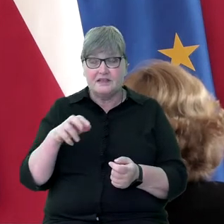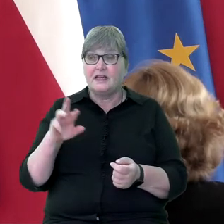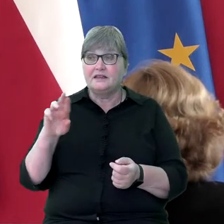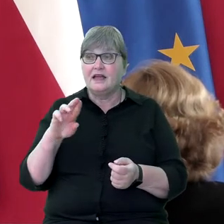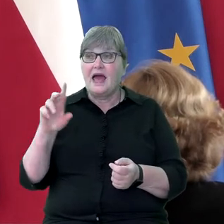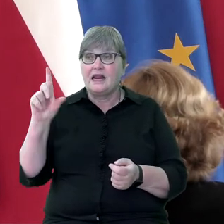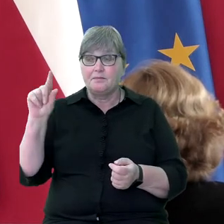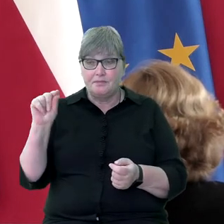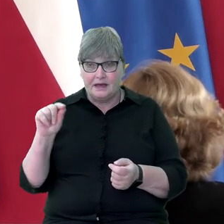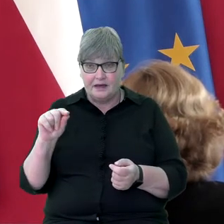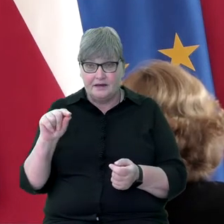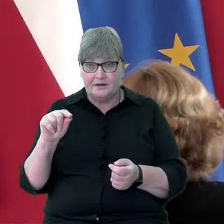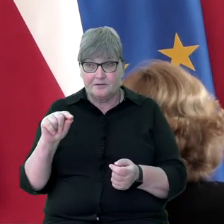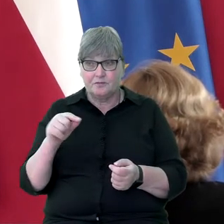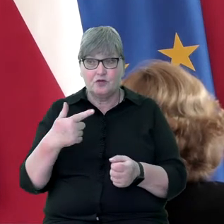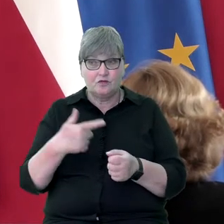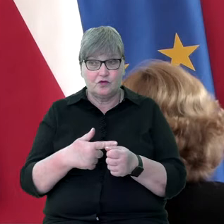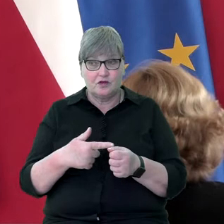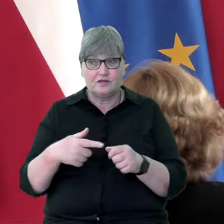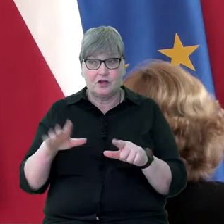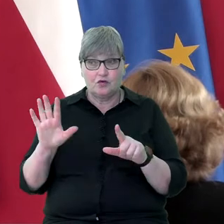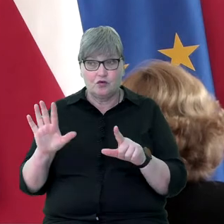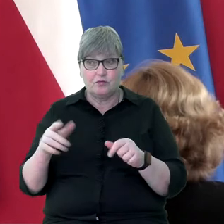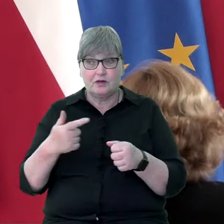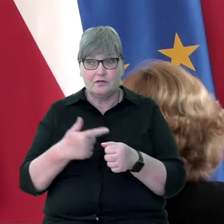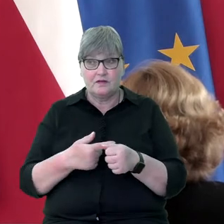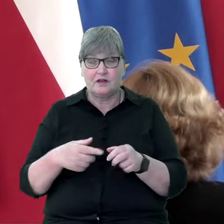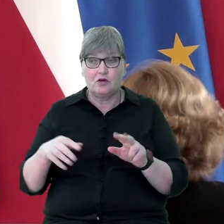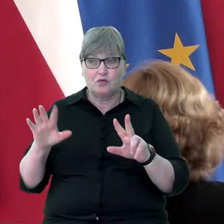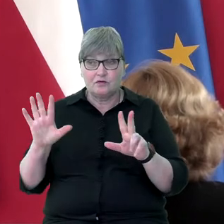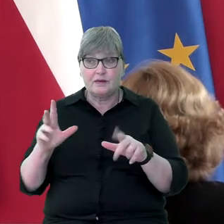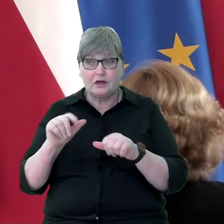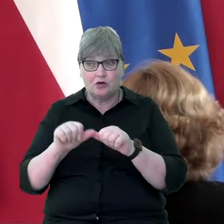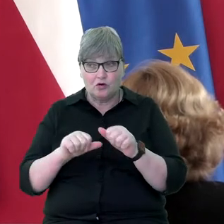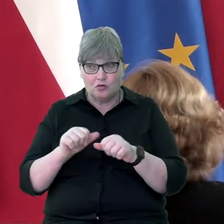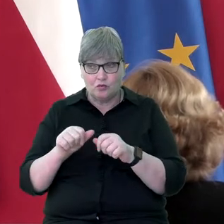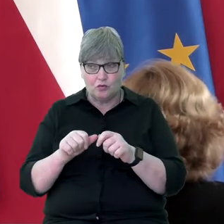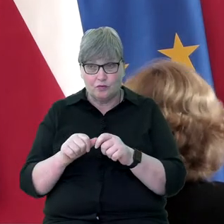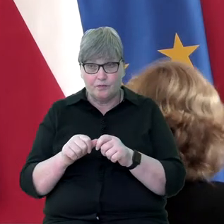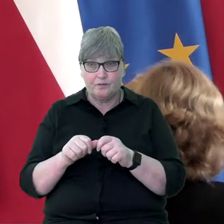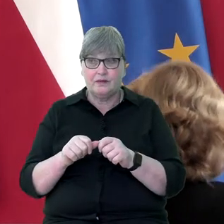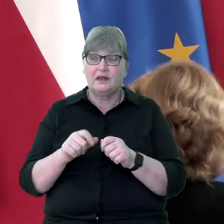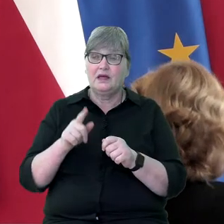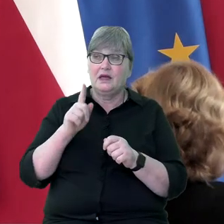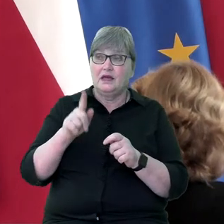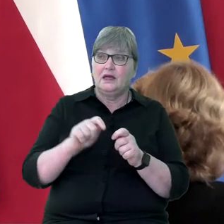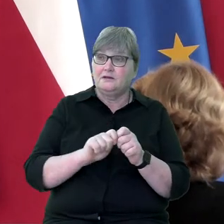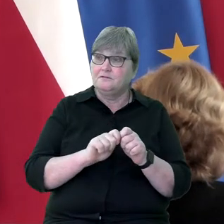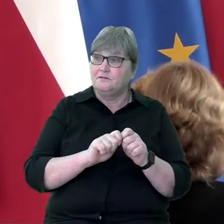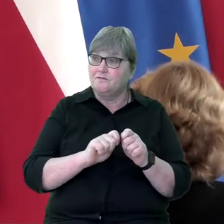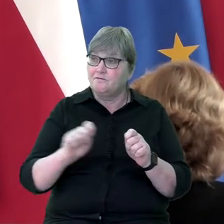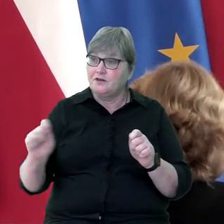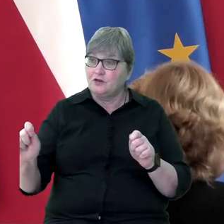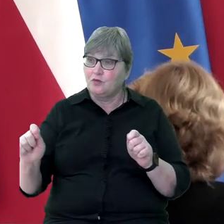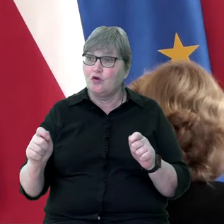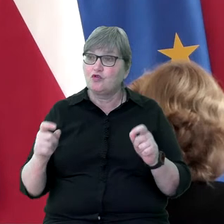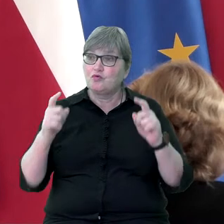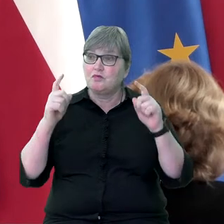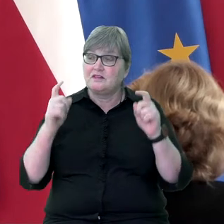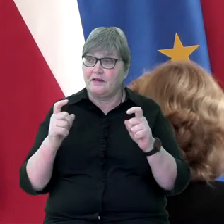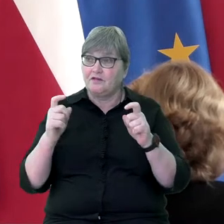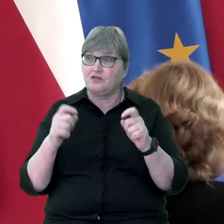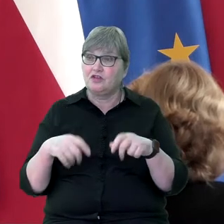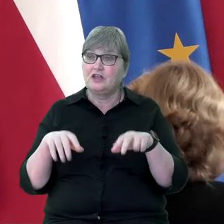i 28 znowu wydłużono to zawieszenie aż na 7 lat. Nie zmienia to